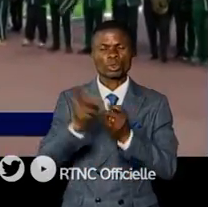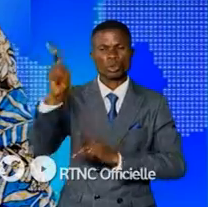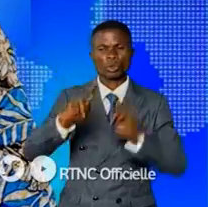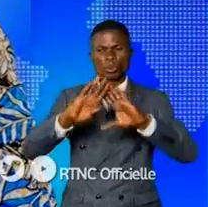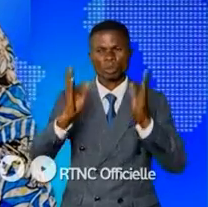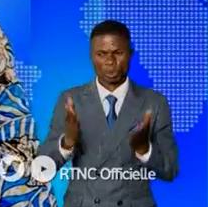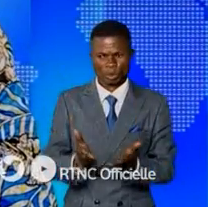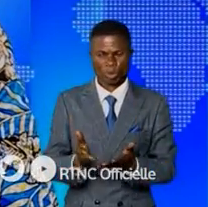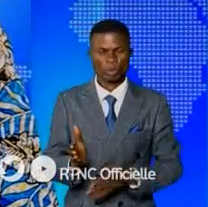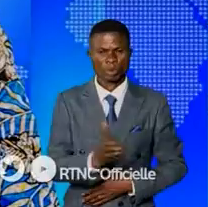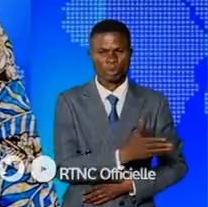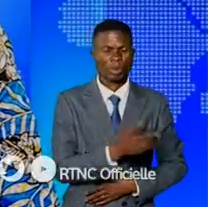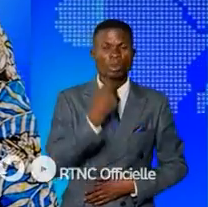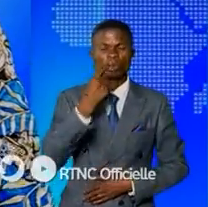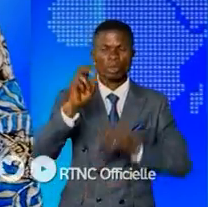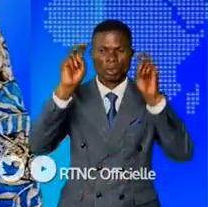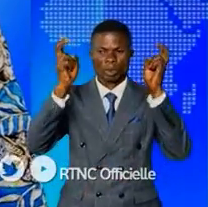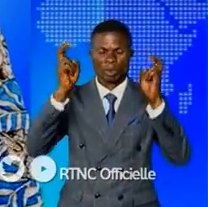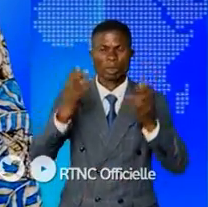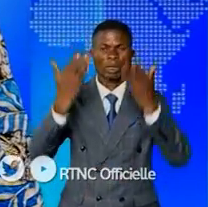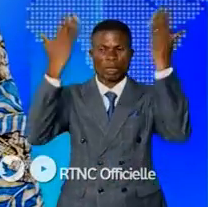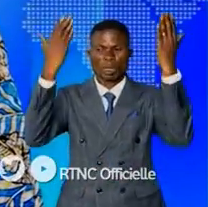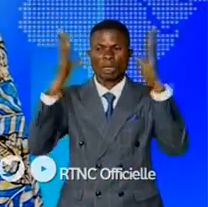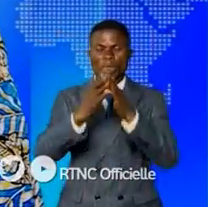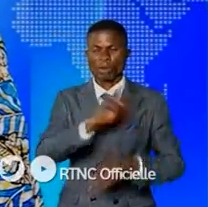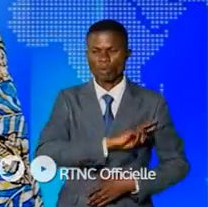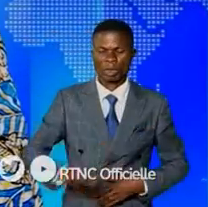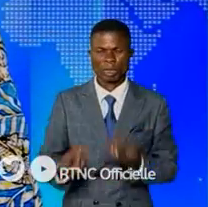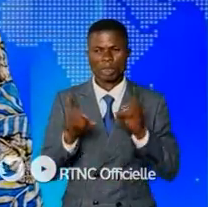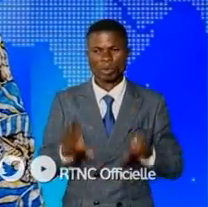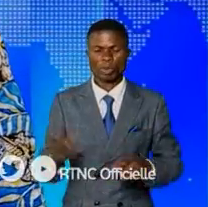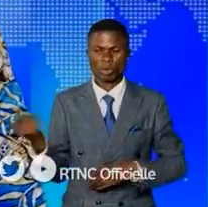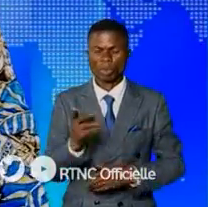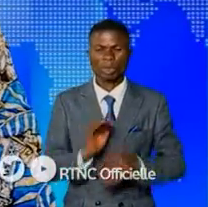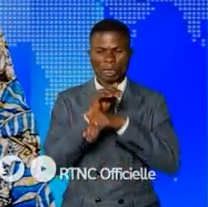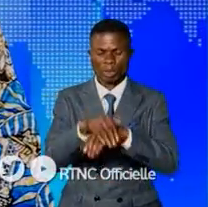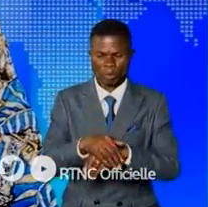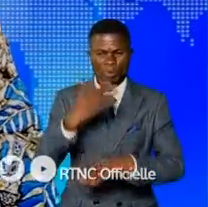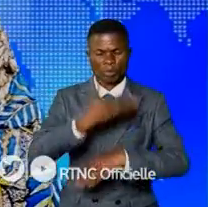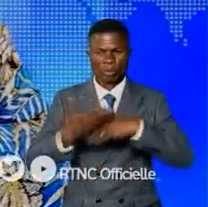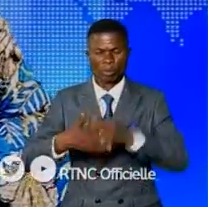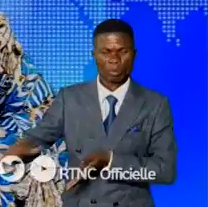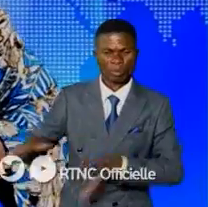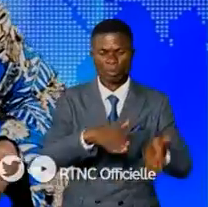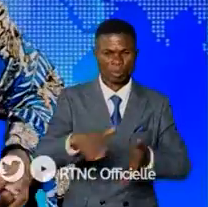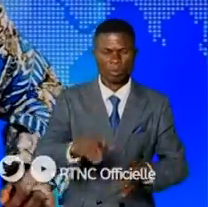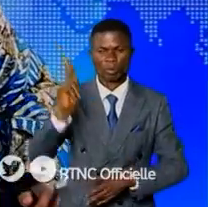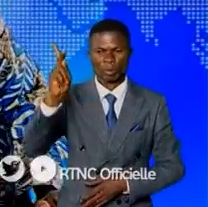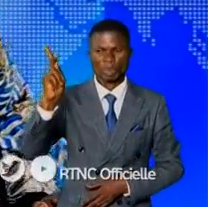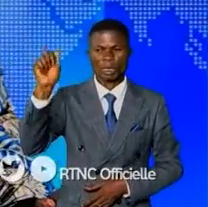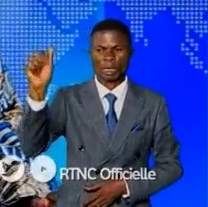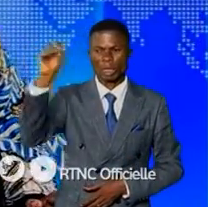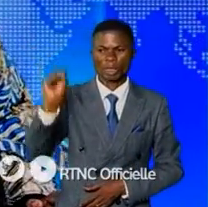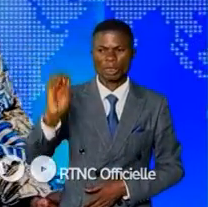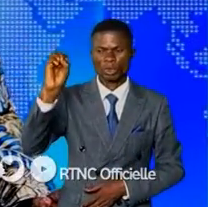population. Nous l'avons dit en titre, la Zambie et la République démocratique du Congo s'engagent à réhabiliter l'axe routier